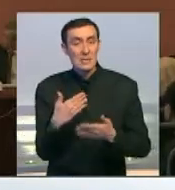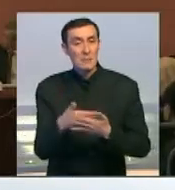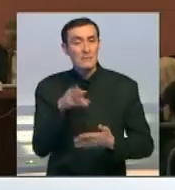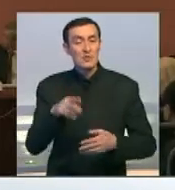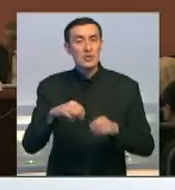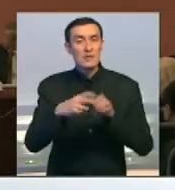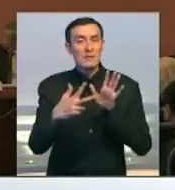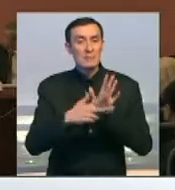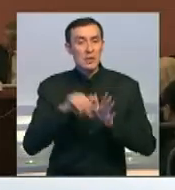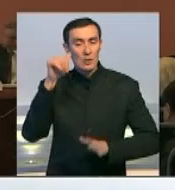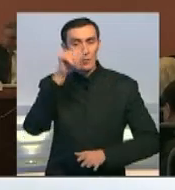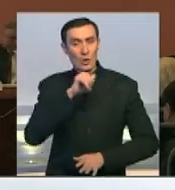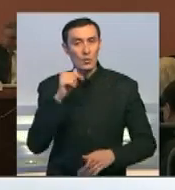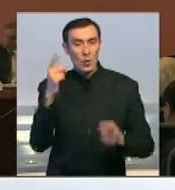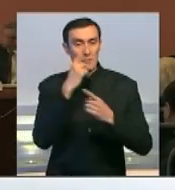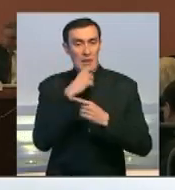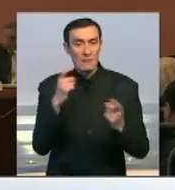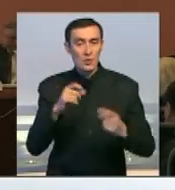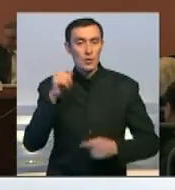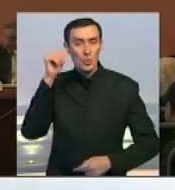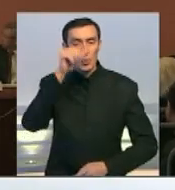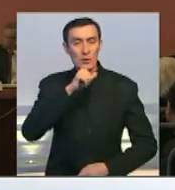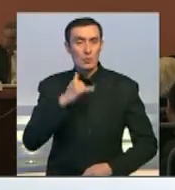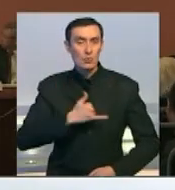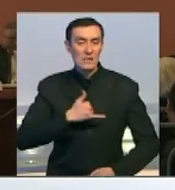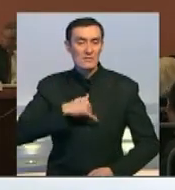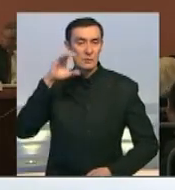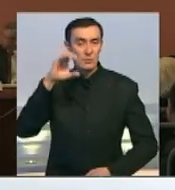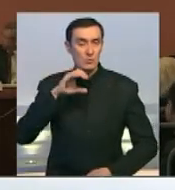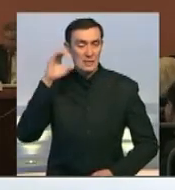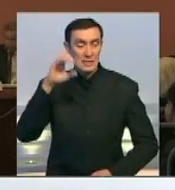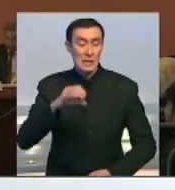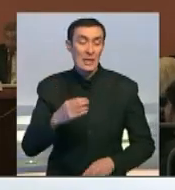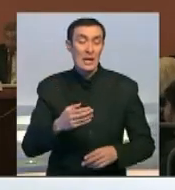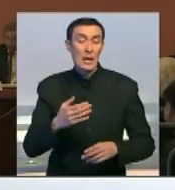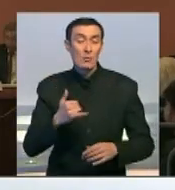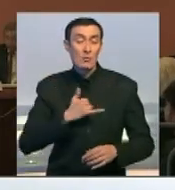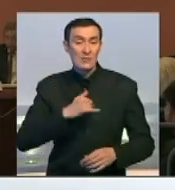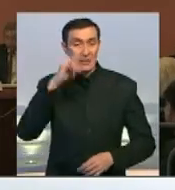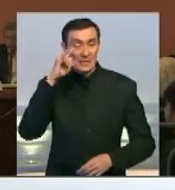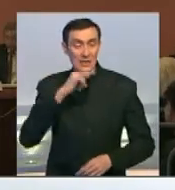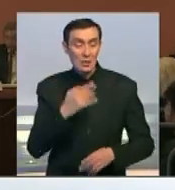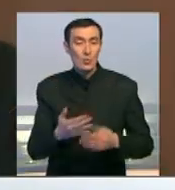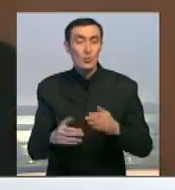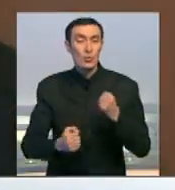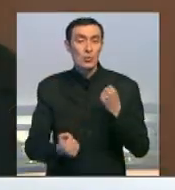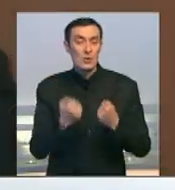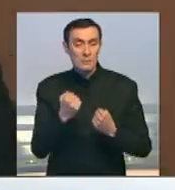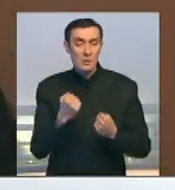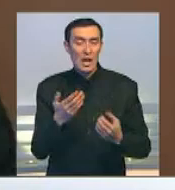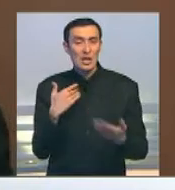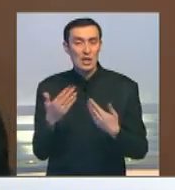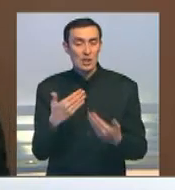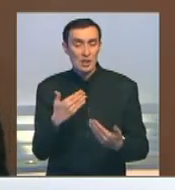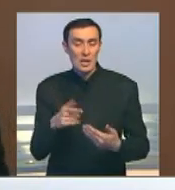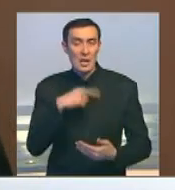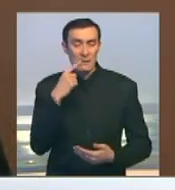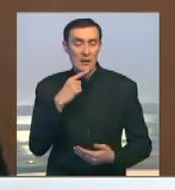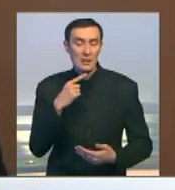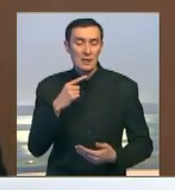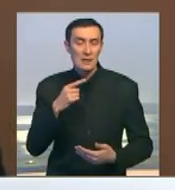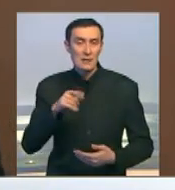слову, 2018 год объявлен годом Узбекистана в Казахстане. Это еще больше укрепит братские отношения между странами, считают